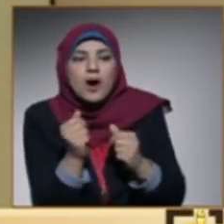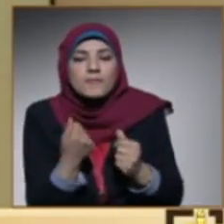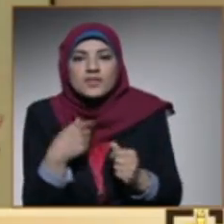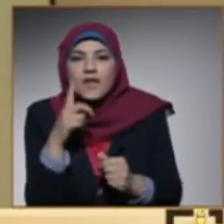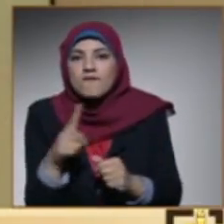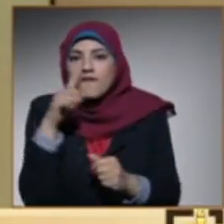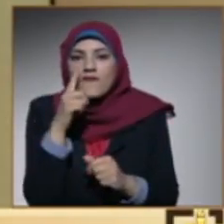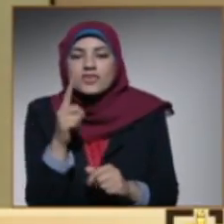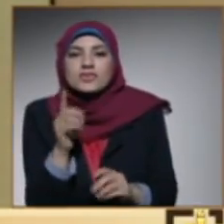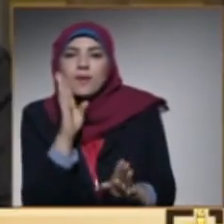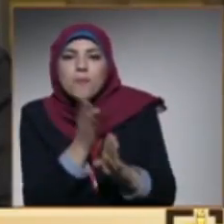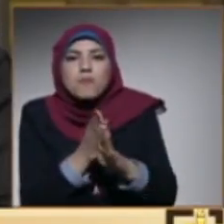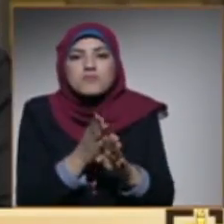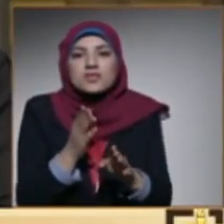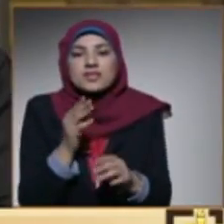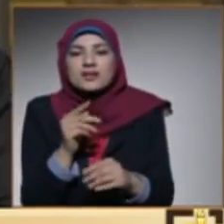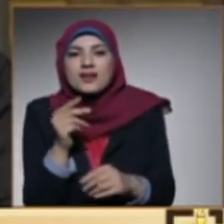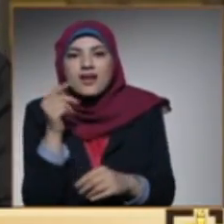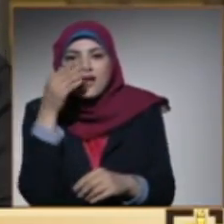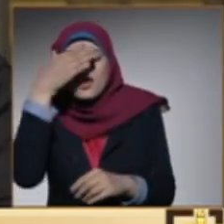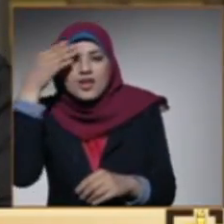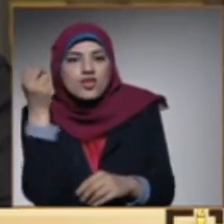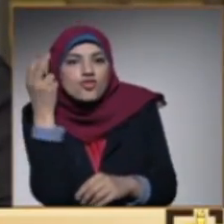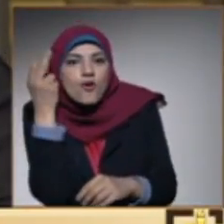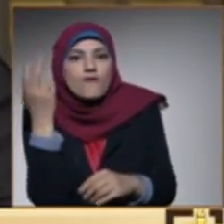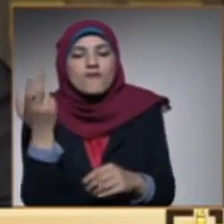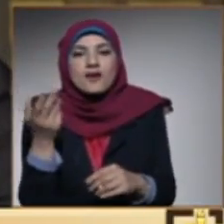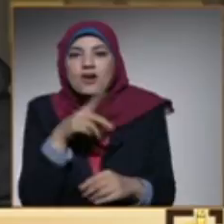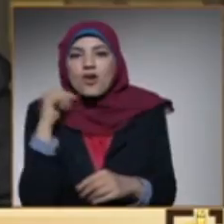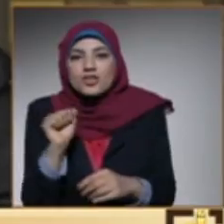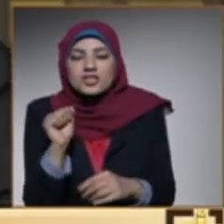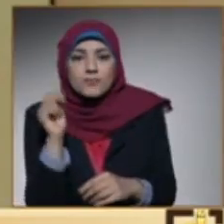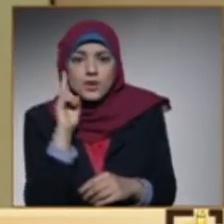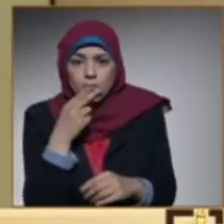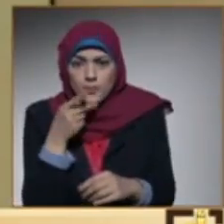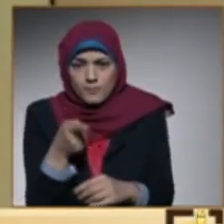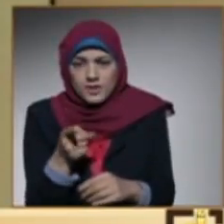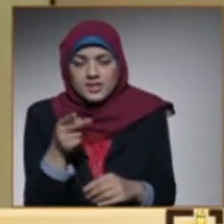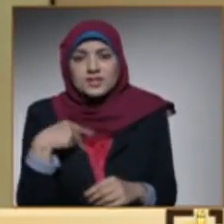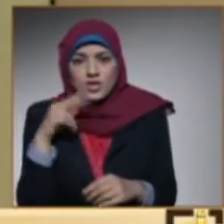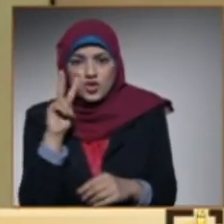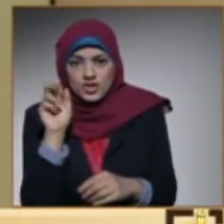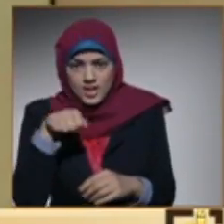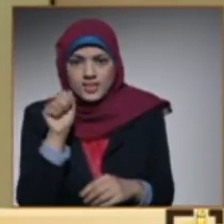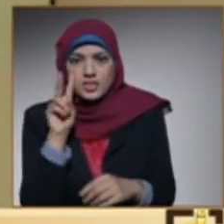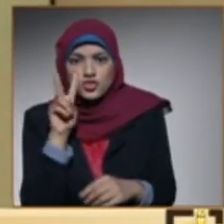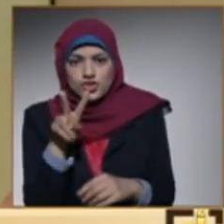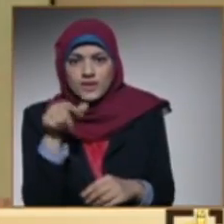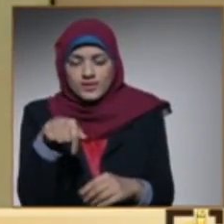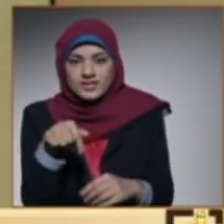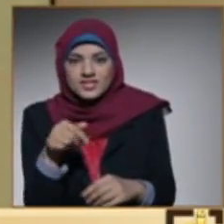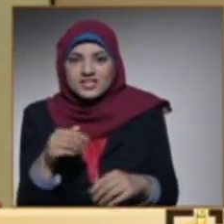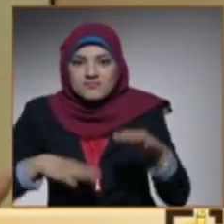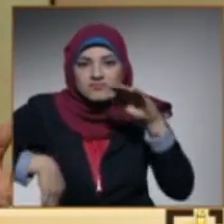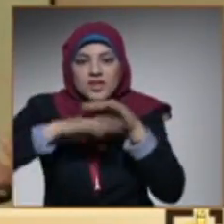الموسيقيه الادبيه المترجمه خصيصا للفئه اللي هي حضرتك منها، هل شايف ان دي كفايه؟ يعني دي كفايه